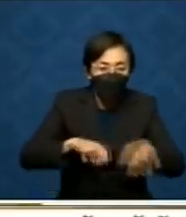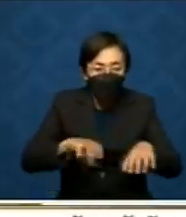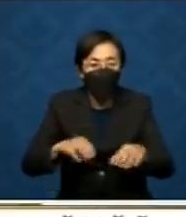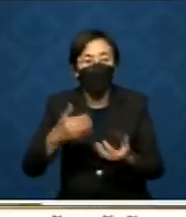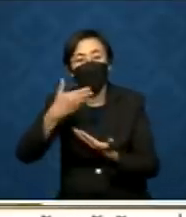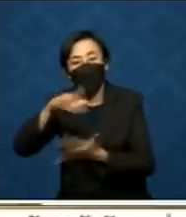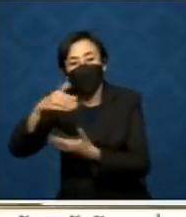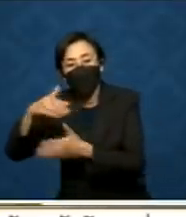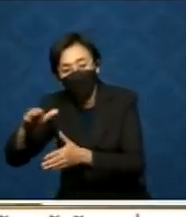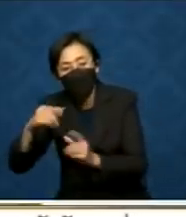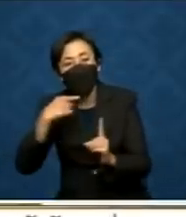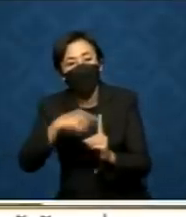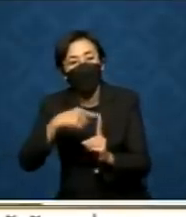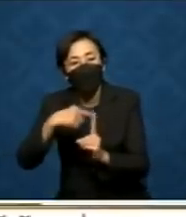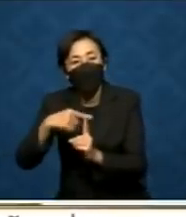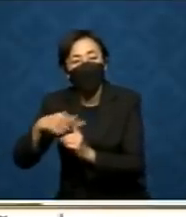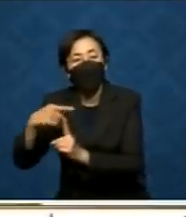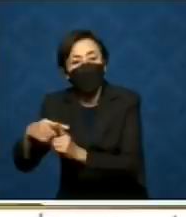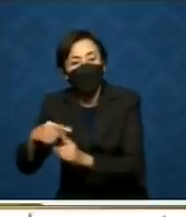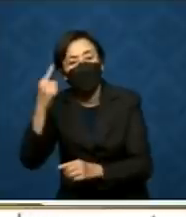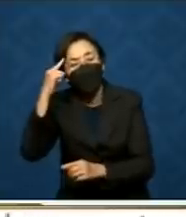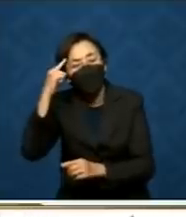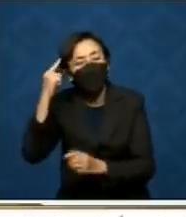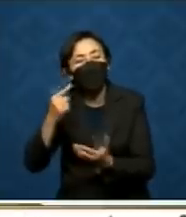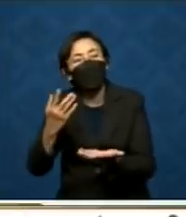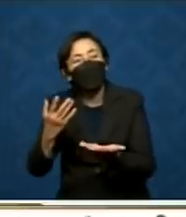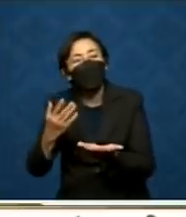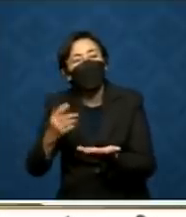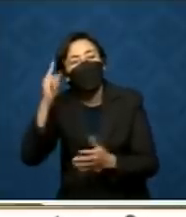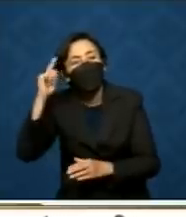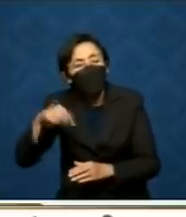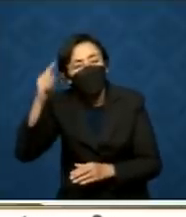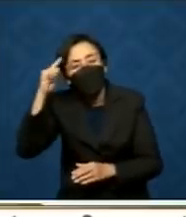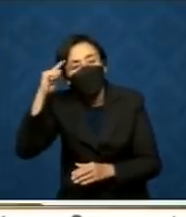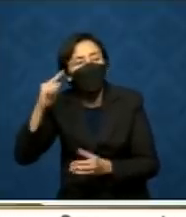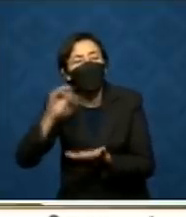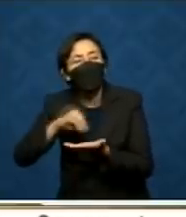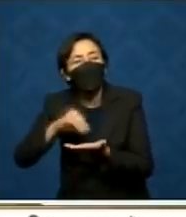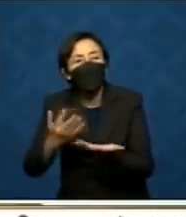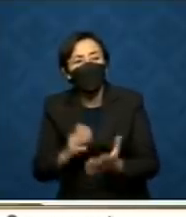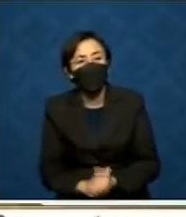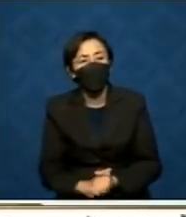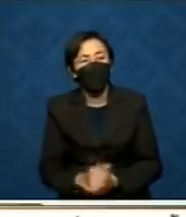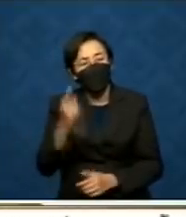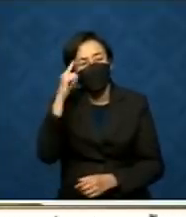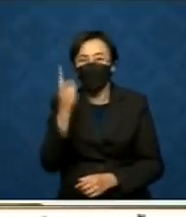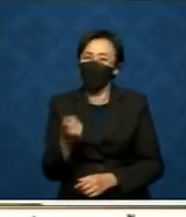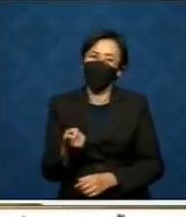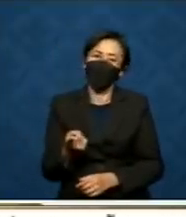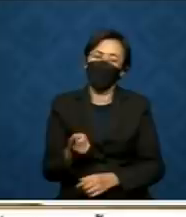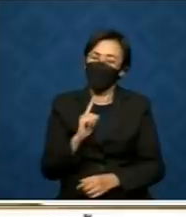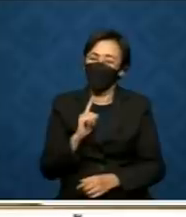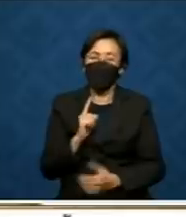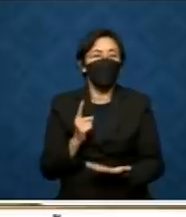โลจิติกค่าเดินทางก็ไม่ใช่คิดไม่เป็นคิดมั่วอ้าวว่าเข้าไปนั่นแหละหาว่าเราคิดมั่วจะ